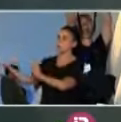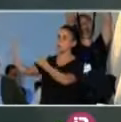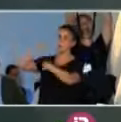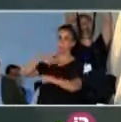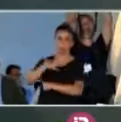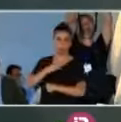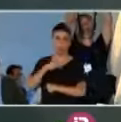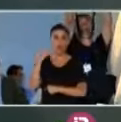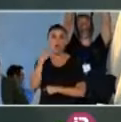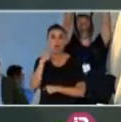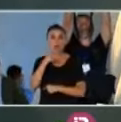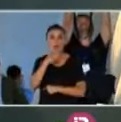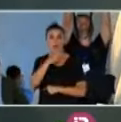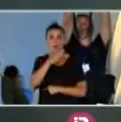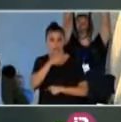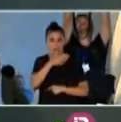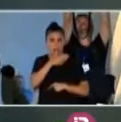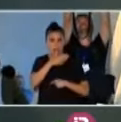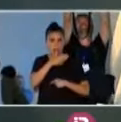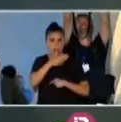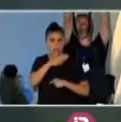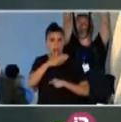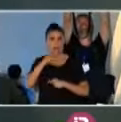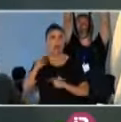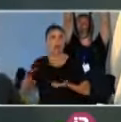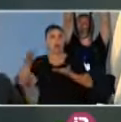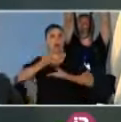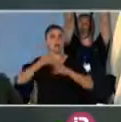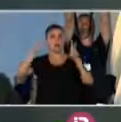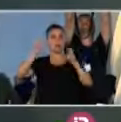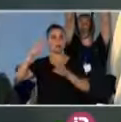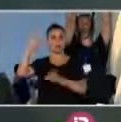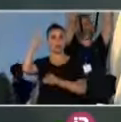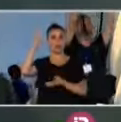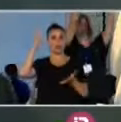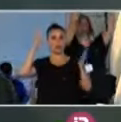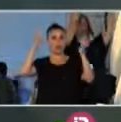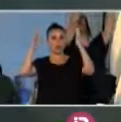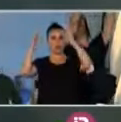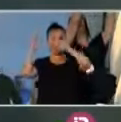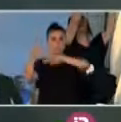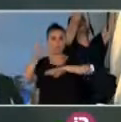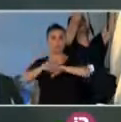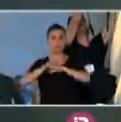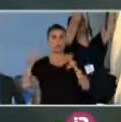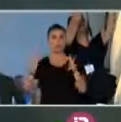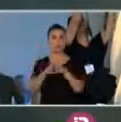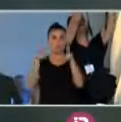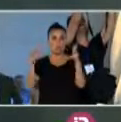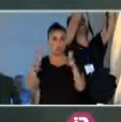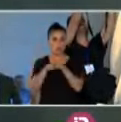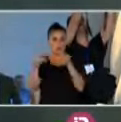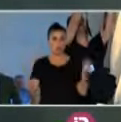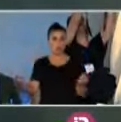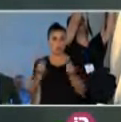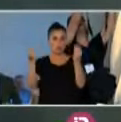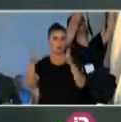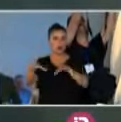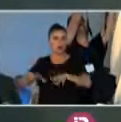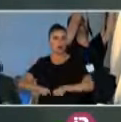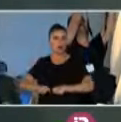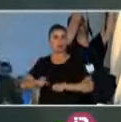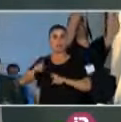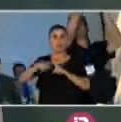joves els que ens empenyen a fer més en la lluita contra el canvi climàtic, a fer de la nostra una societat de futur, acollidora,